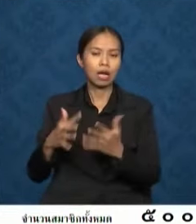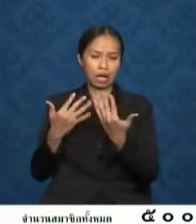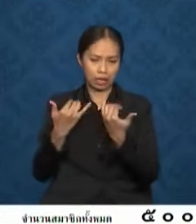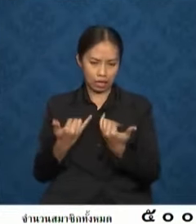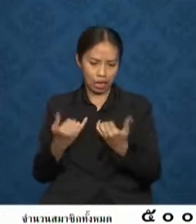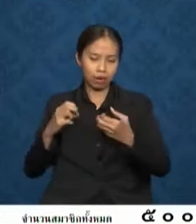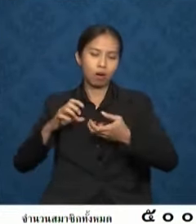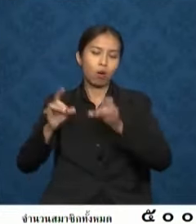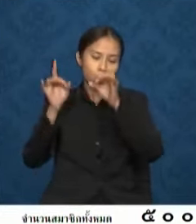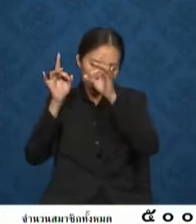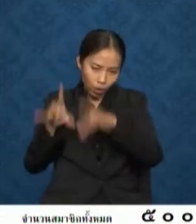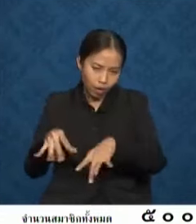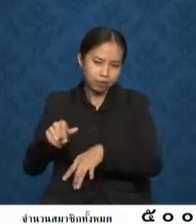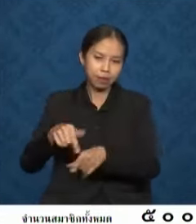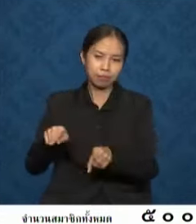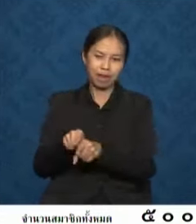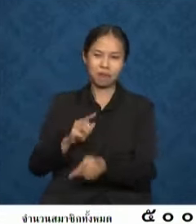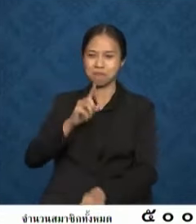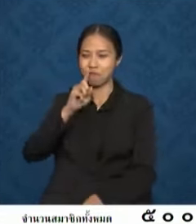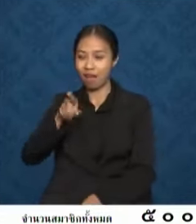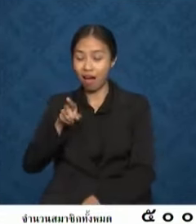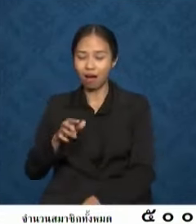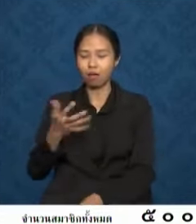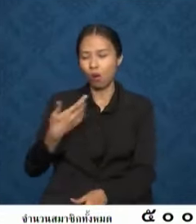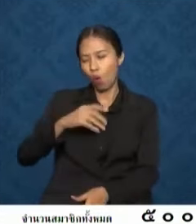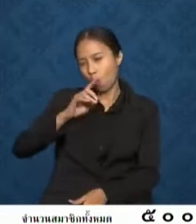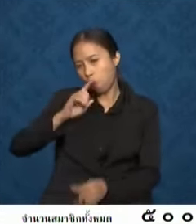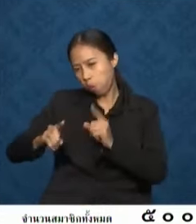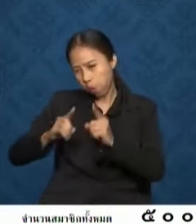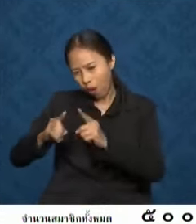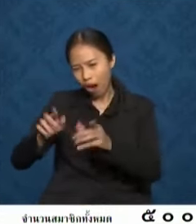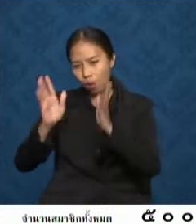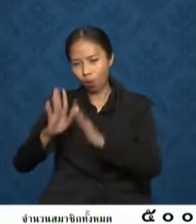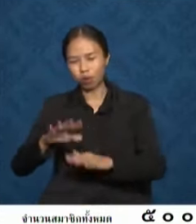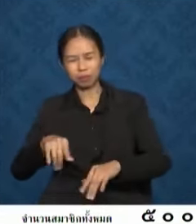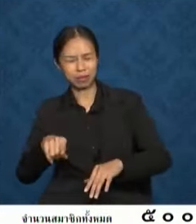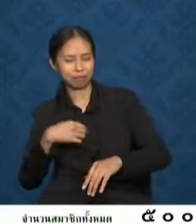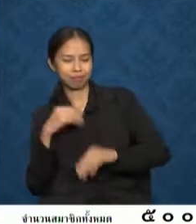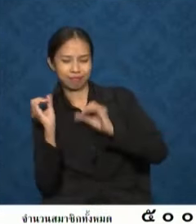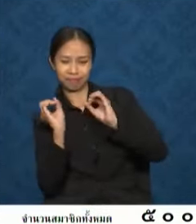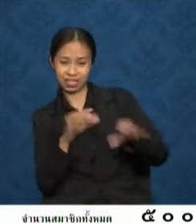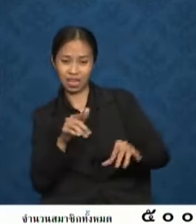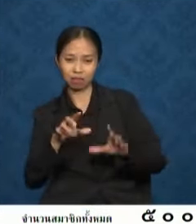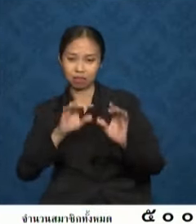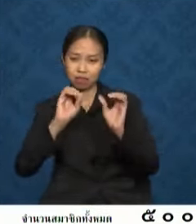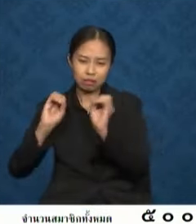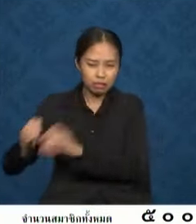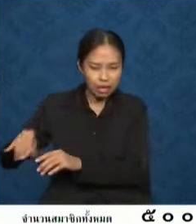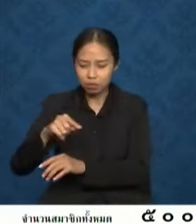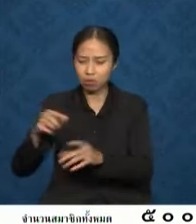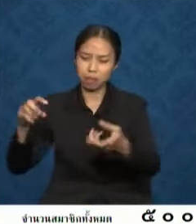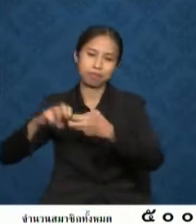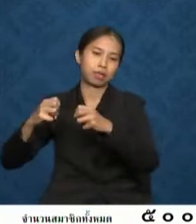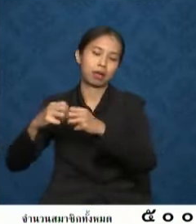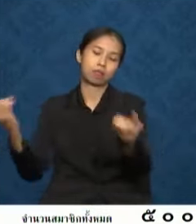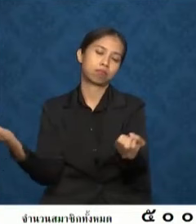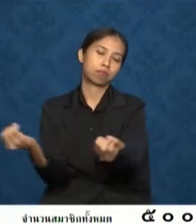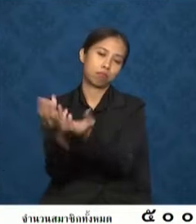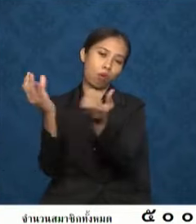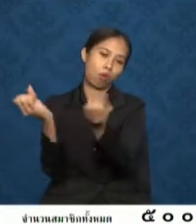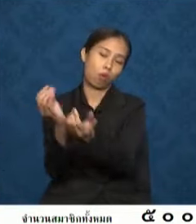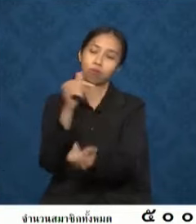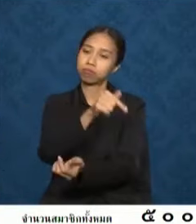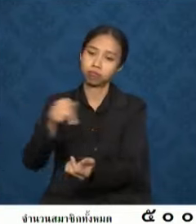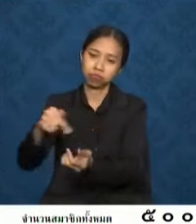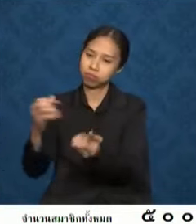รุนแรงยิ่งแช่งชักหักกระดูกสร้างความเกลียดชังผลักให้คนเห็นต่างเป็นศัตรูป้ายสีให้